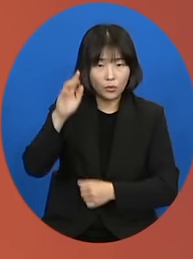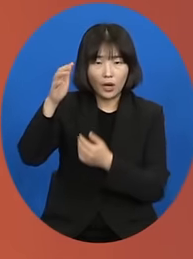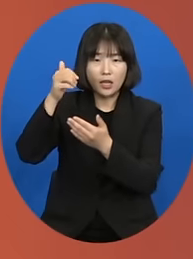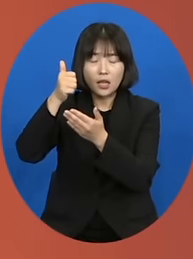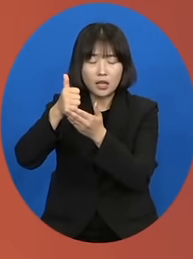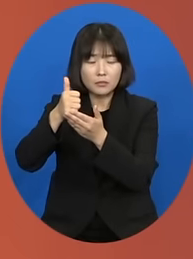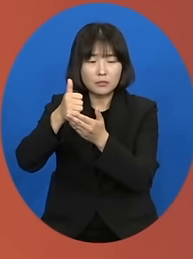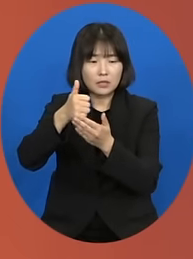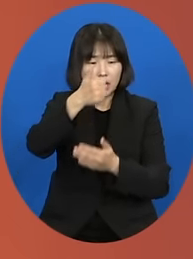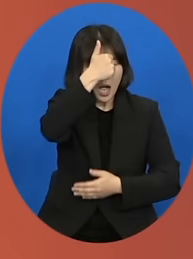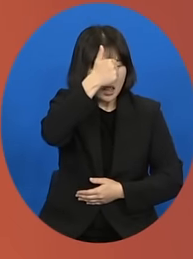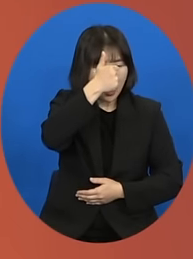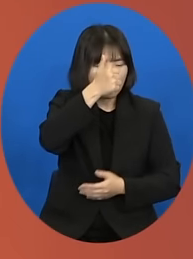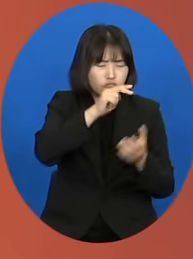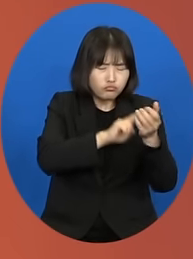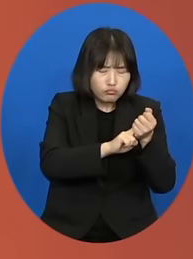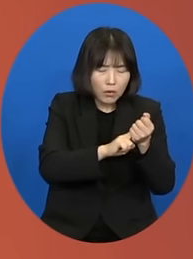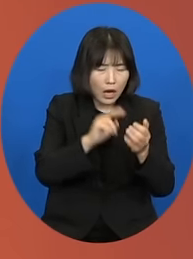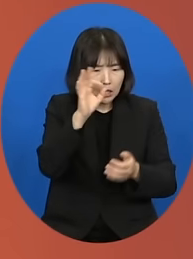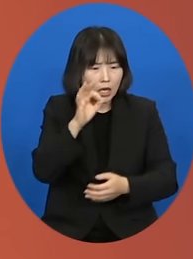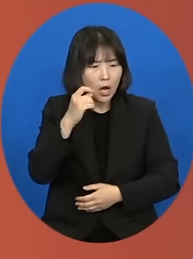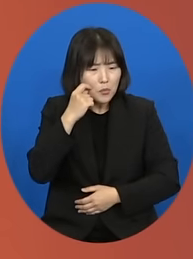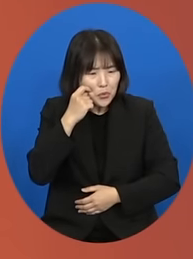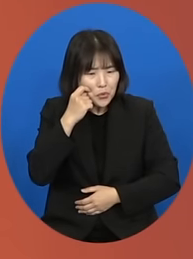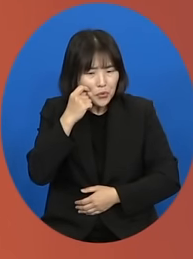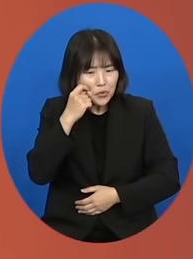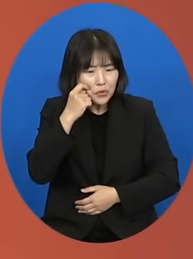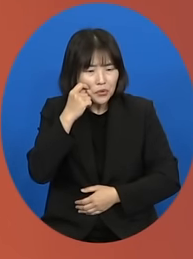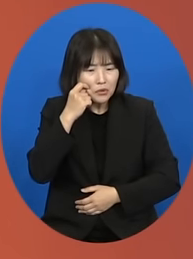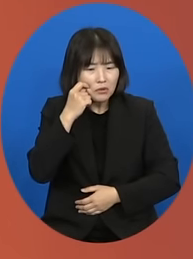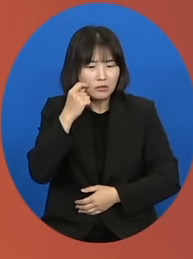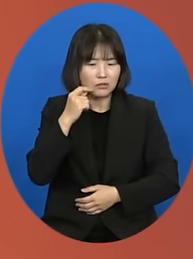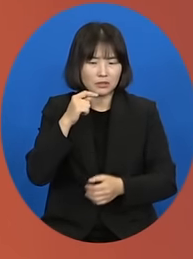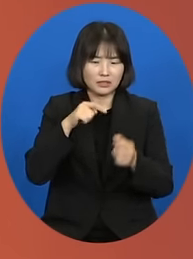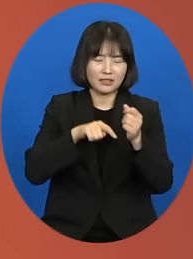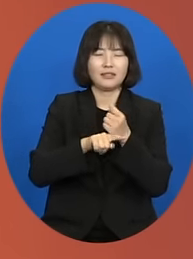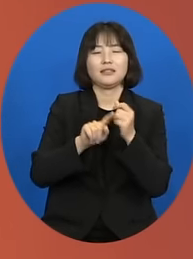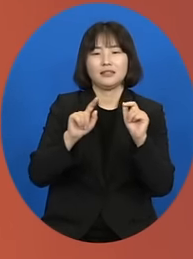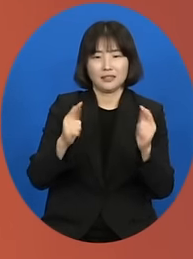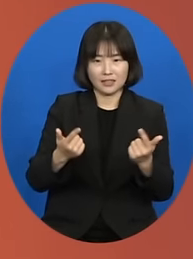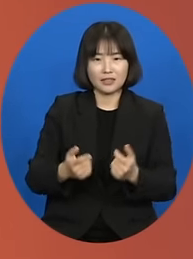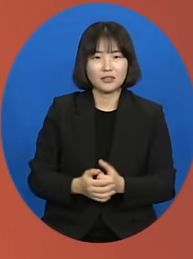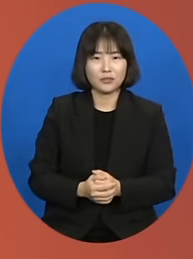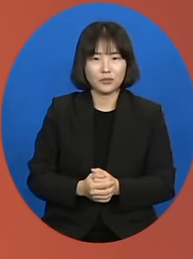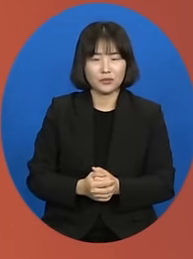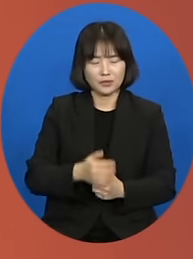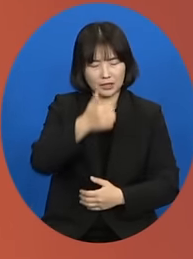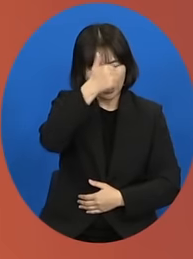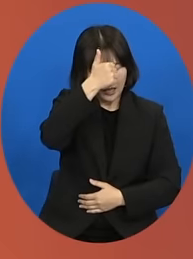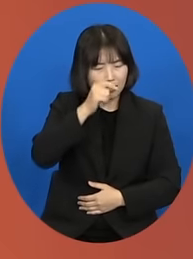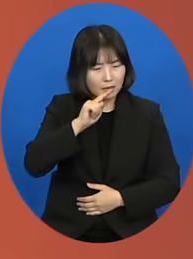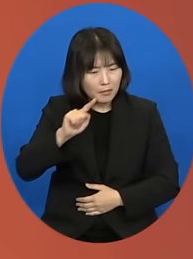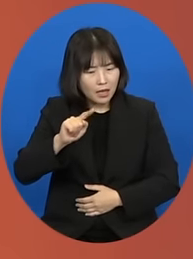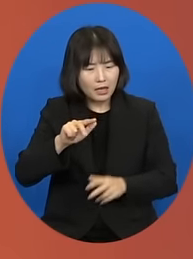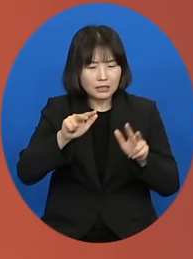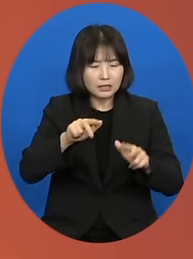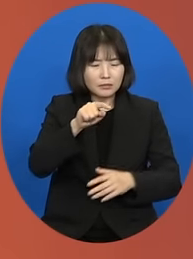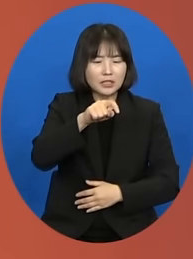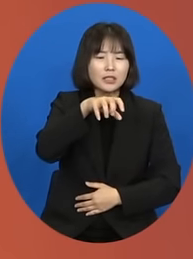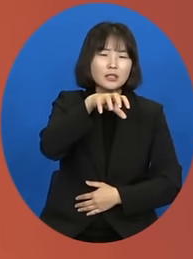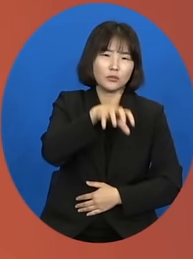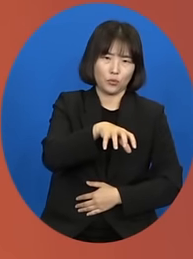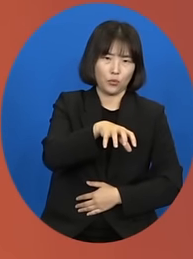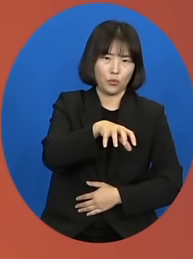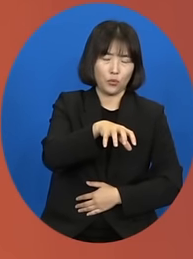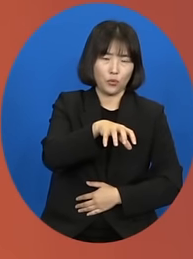어디 숨었는지 찾을 수가 없어서 못 찾겠다, 꾀꼬리 어디 숨었니? 라는 말이 아니라 아담아, 지금 내가 있어야 할 자리가